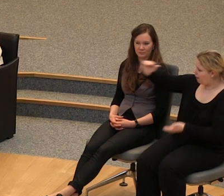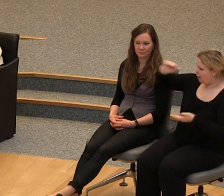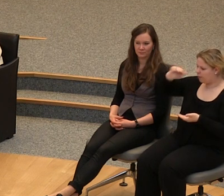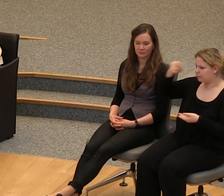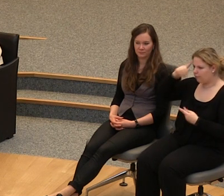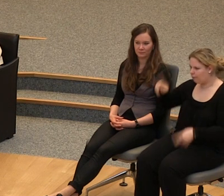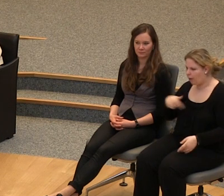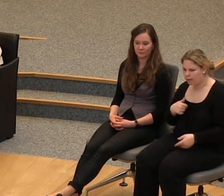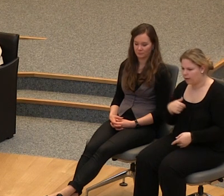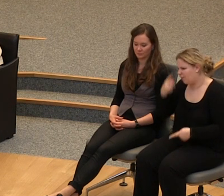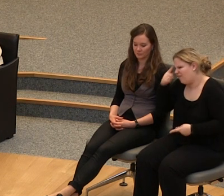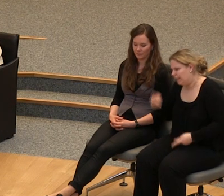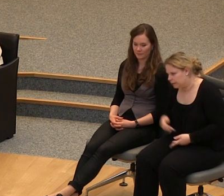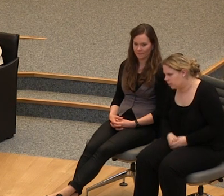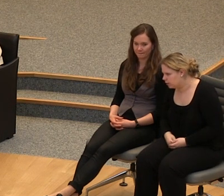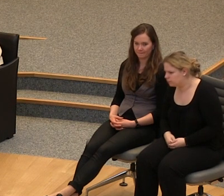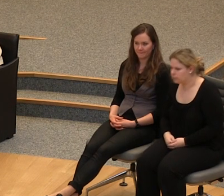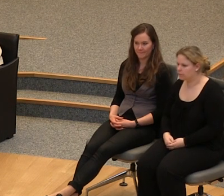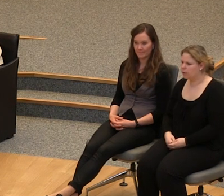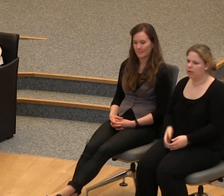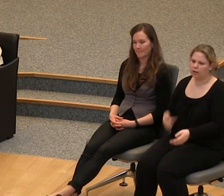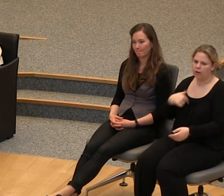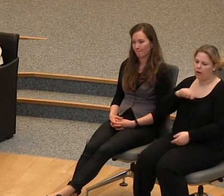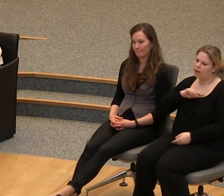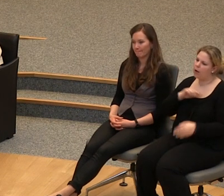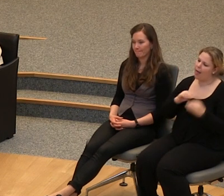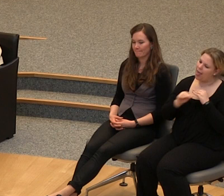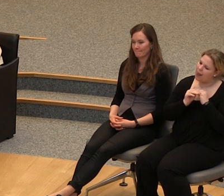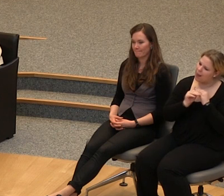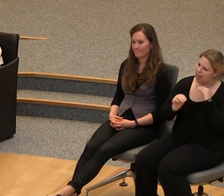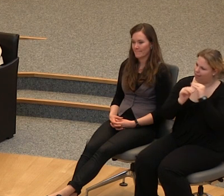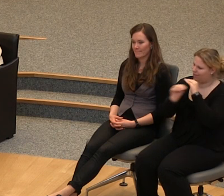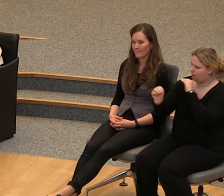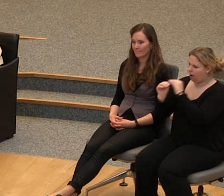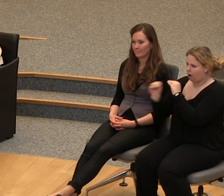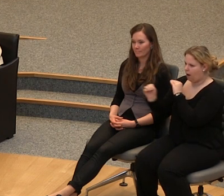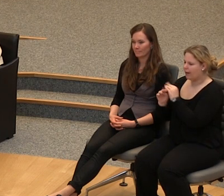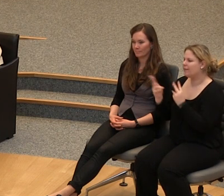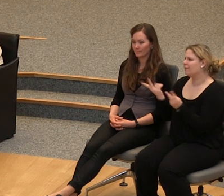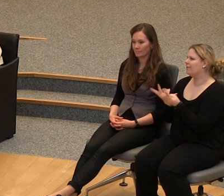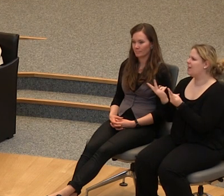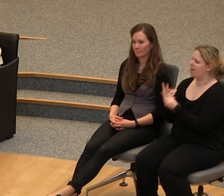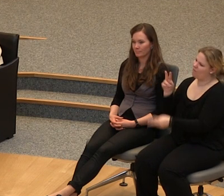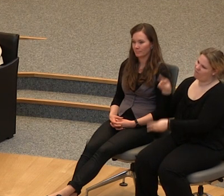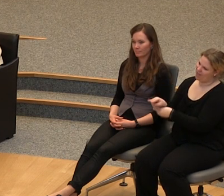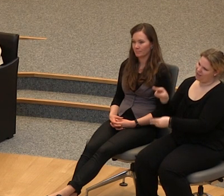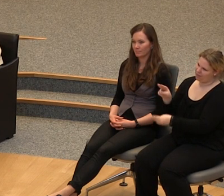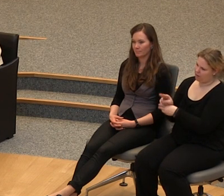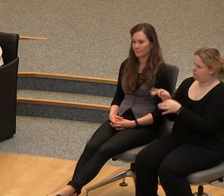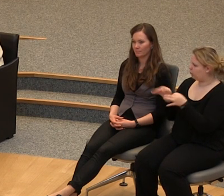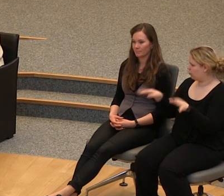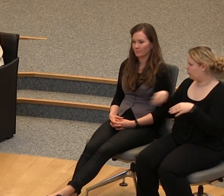ich nicht so einzuschätzen. Also die Länder haben hier so etwas wie eine Wächterfunktion wahrzunehmen.